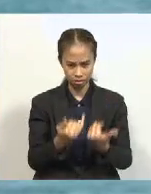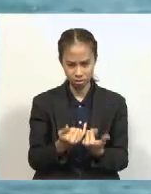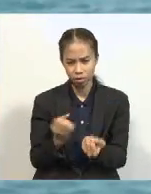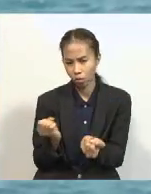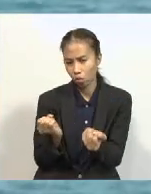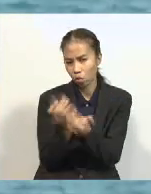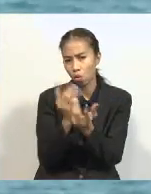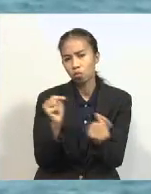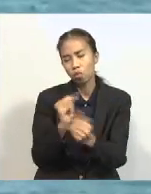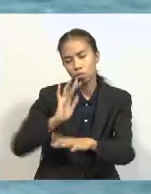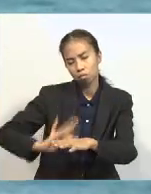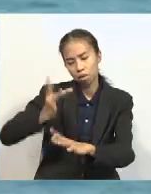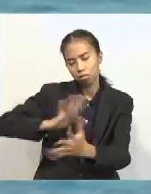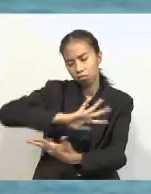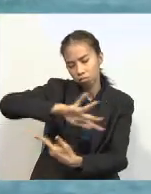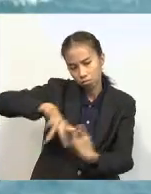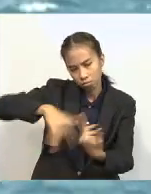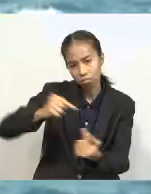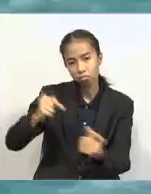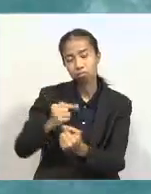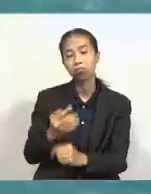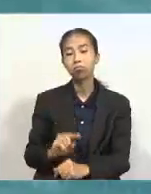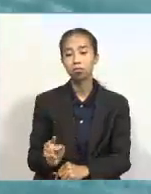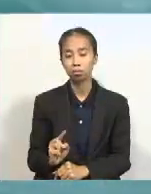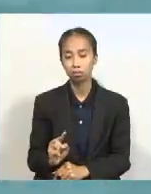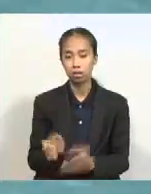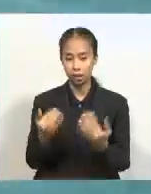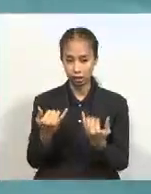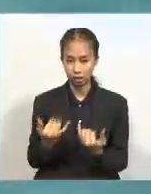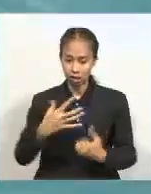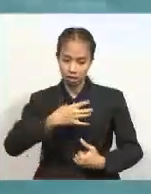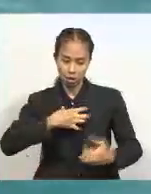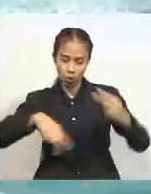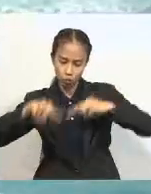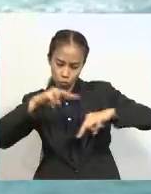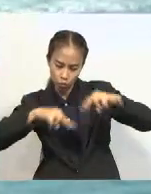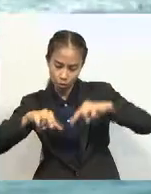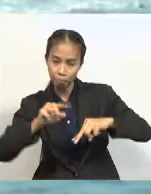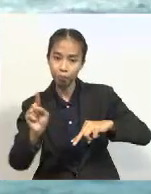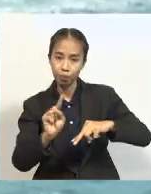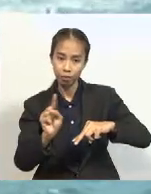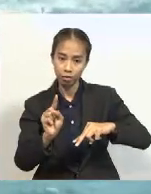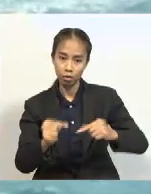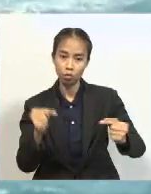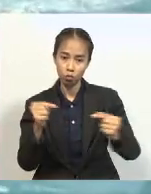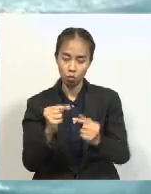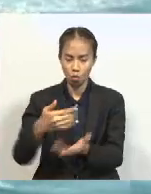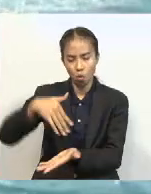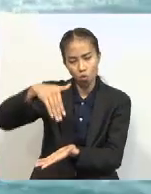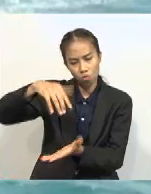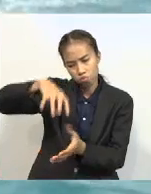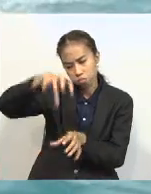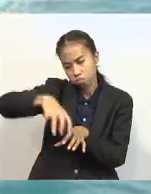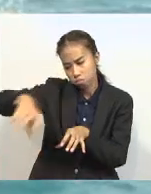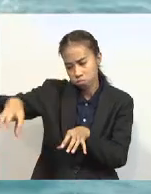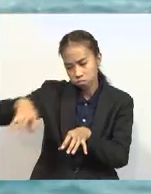ทบเรื่องของสิ่งแวดล้อมทางทรัพยากรธรรมชาติโดยโจทย์ที่ต้องการตรวจสอบคือในส่วนของหน่วยงานของศรชนและหน่วยงานต่